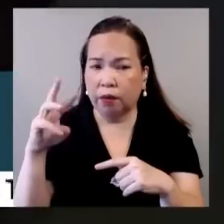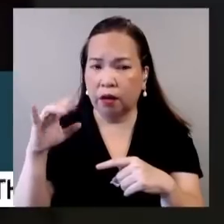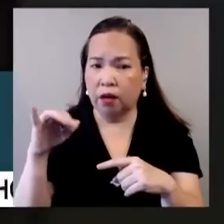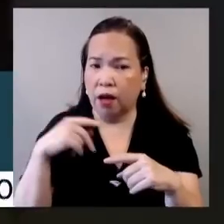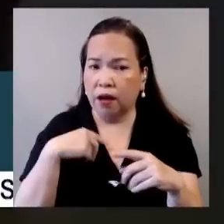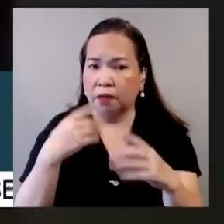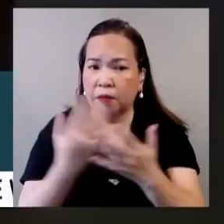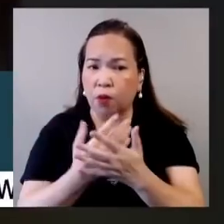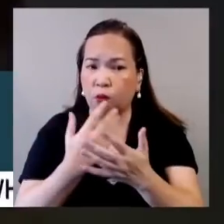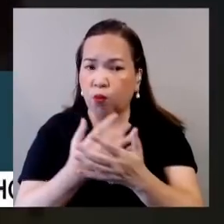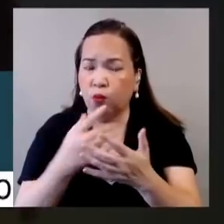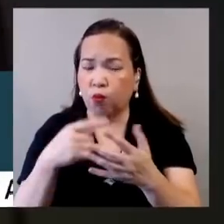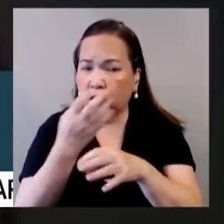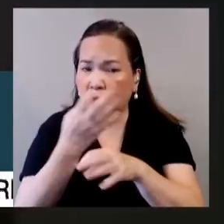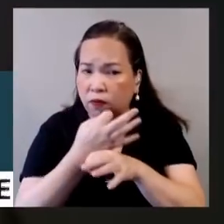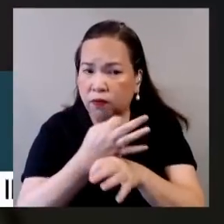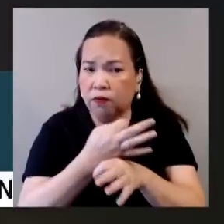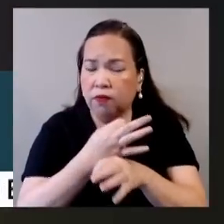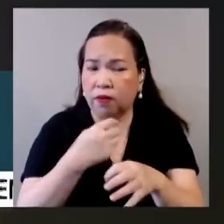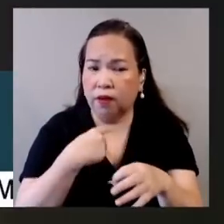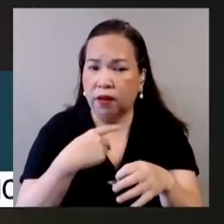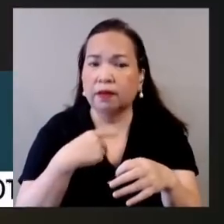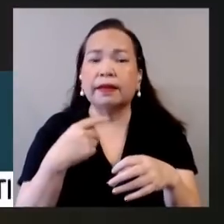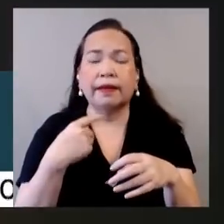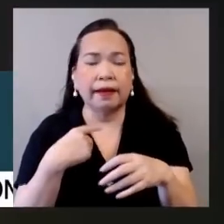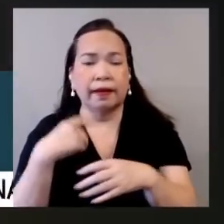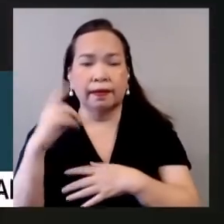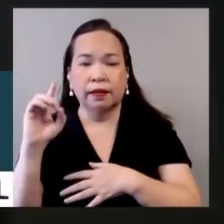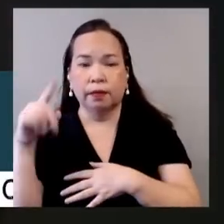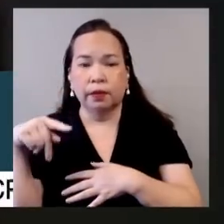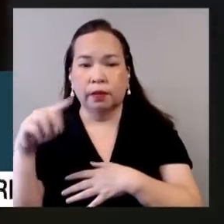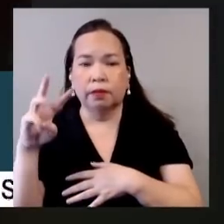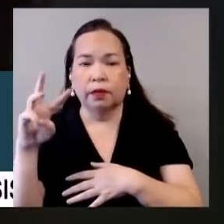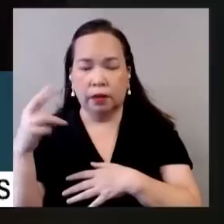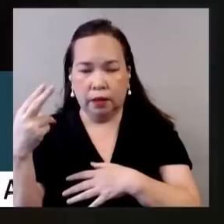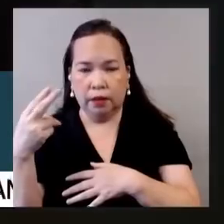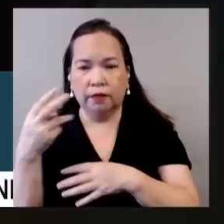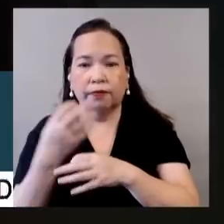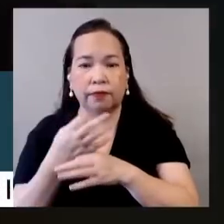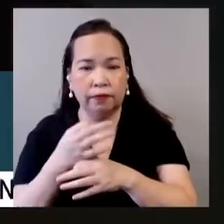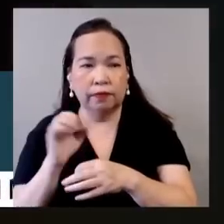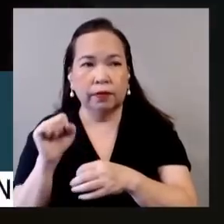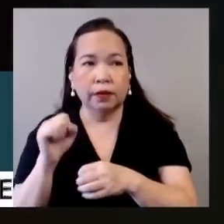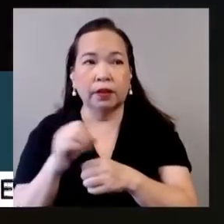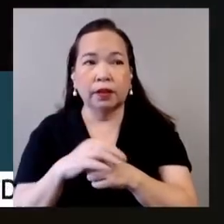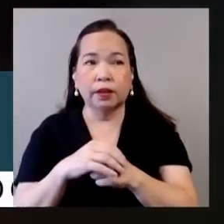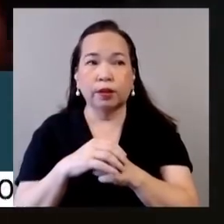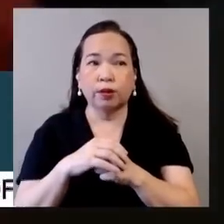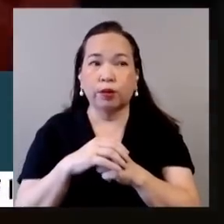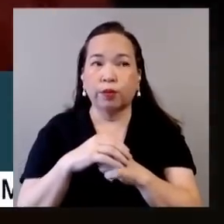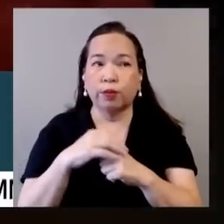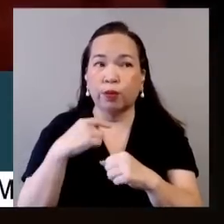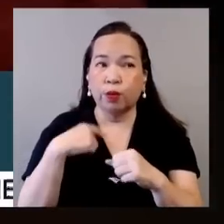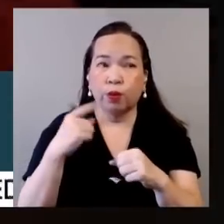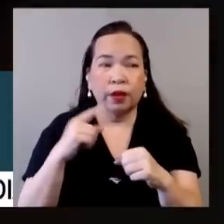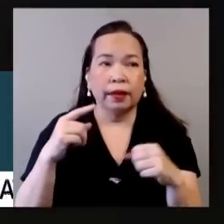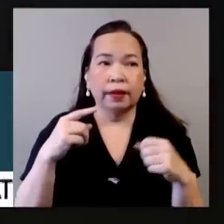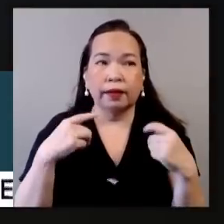ang DPWH ng mga kalsada, din po yung mga current po na mga paggawain dyan